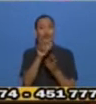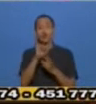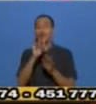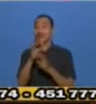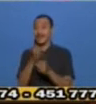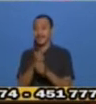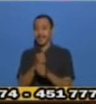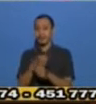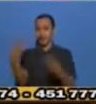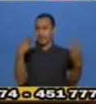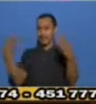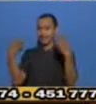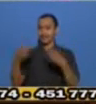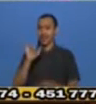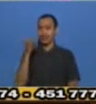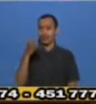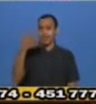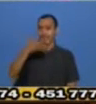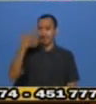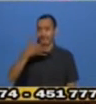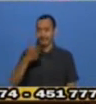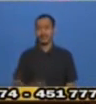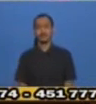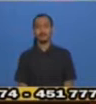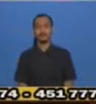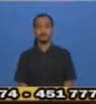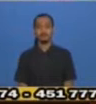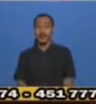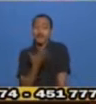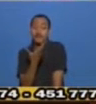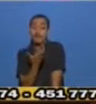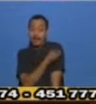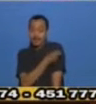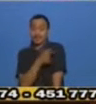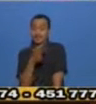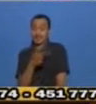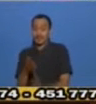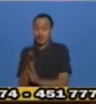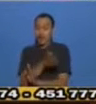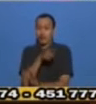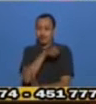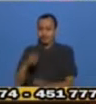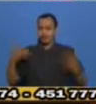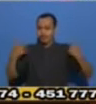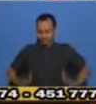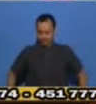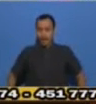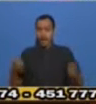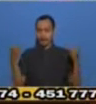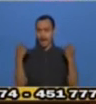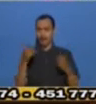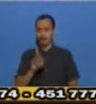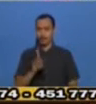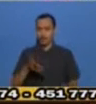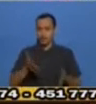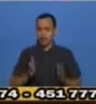TV, ini kesiapan kita secara fisik, kita menerima vaksin itu memang harus disiapkan gitu. Jadi ya baik